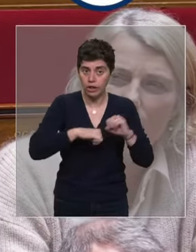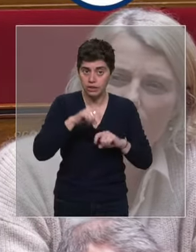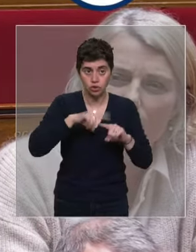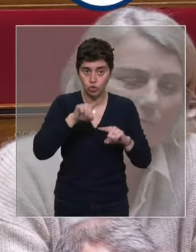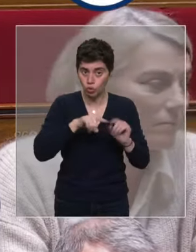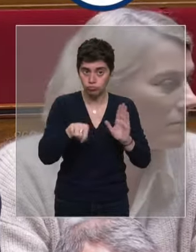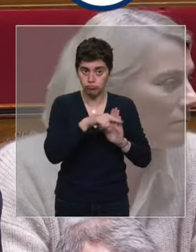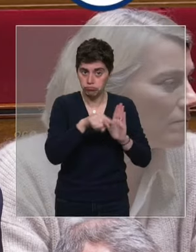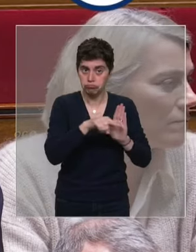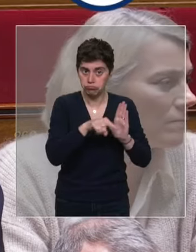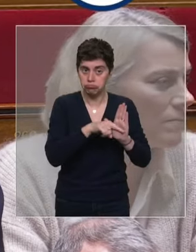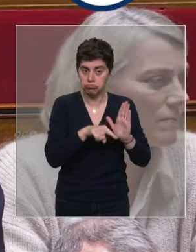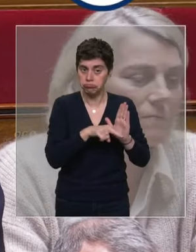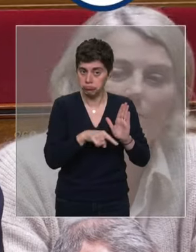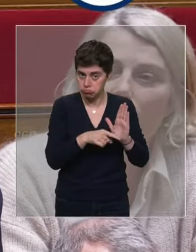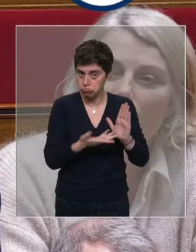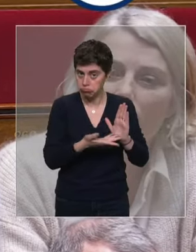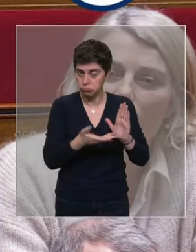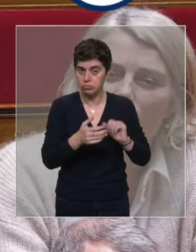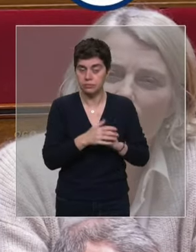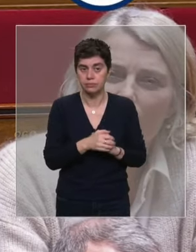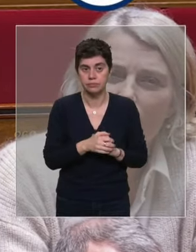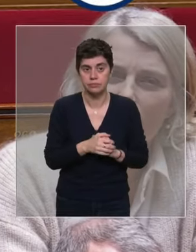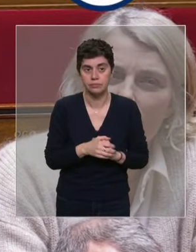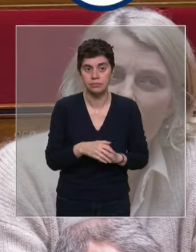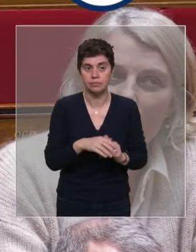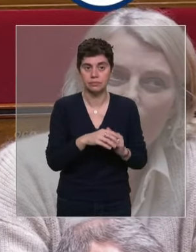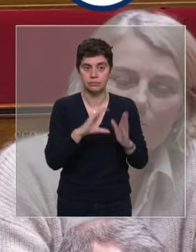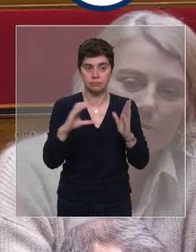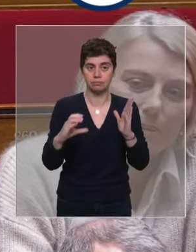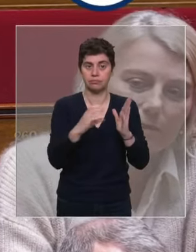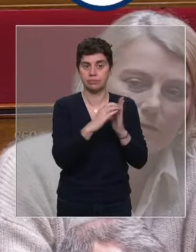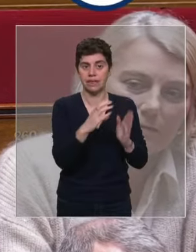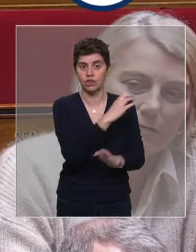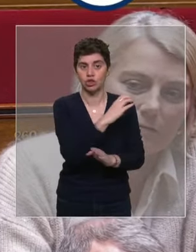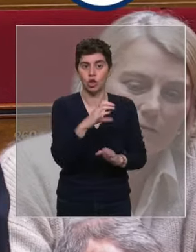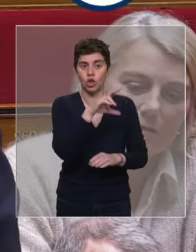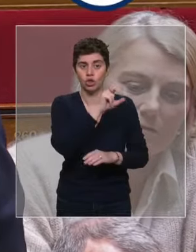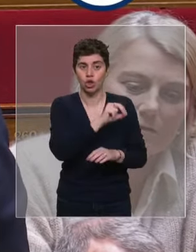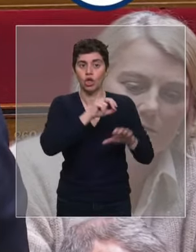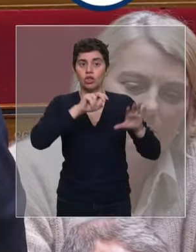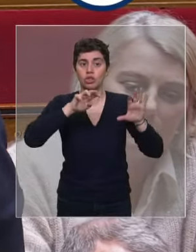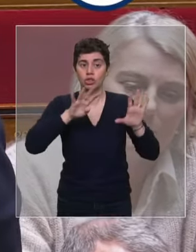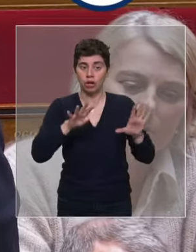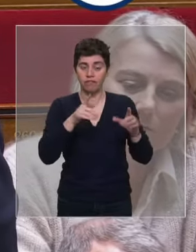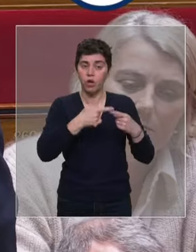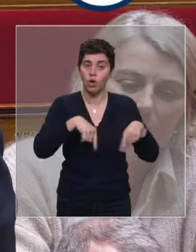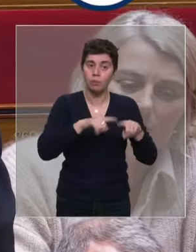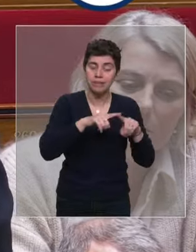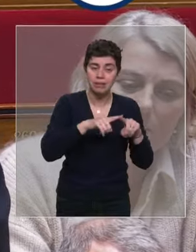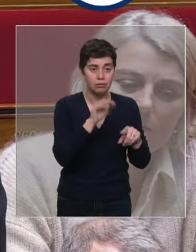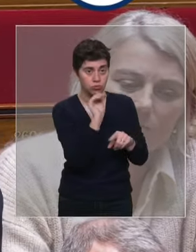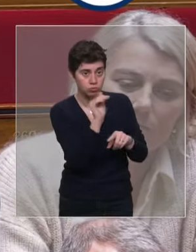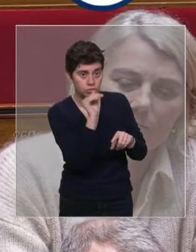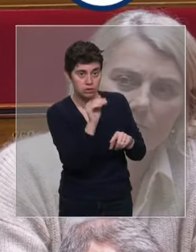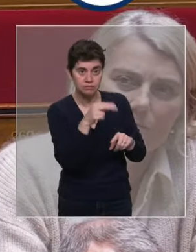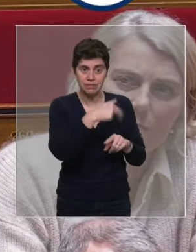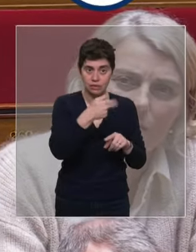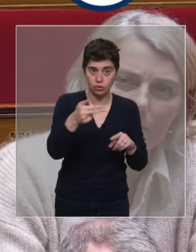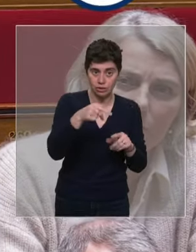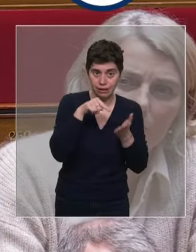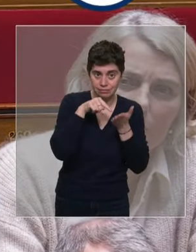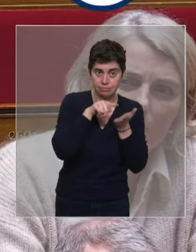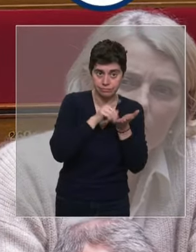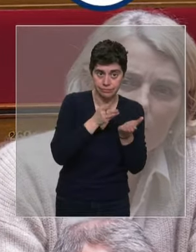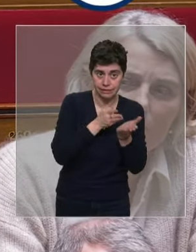précédemment, à savoir l'avis 139 du Comité consultatif national d'éthique, les conclusions de la